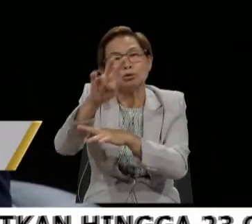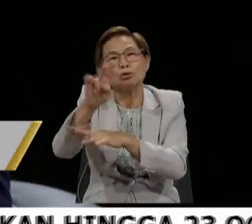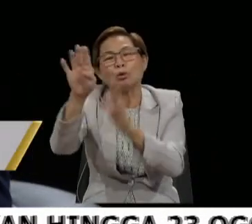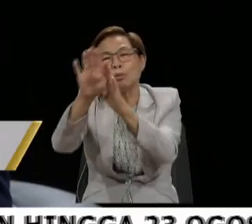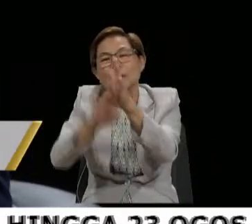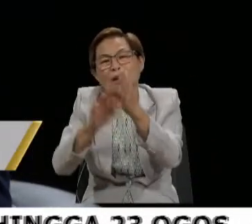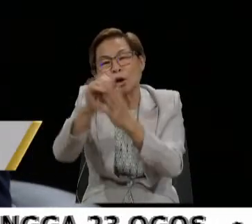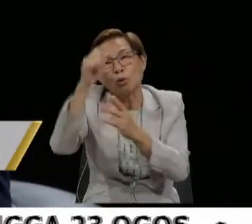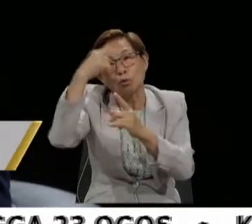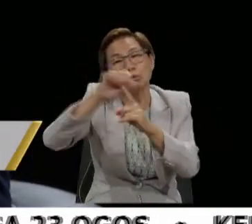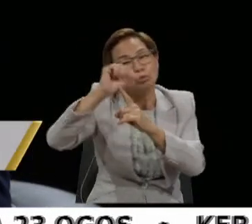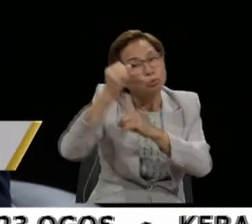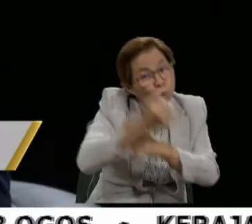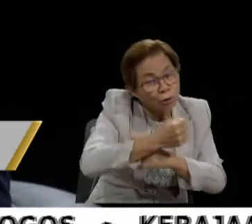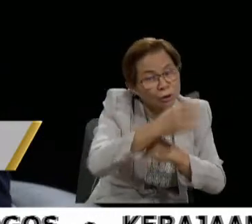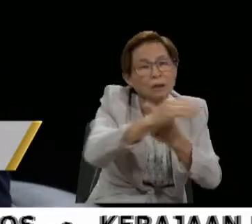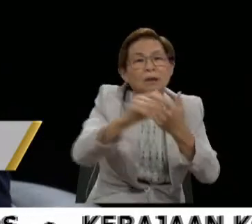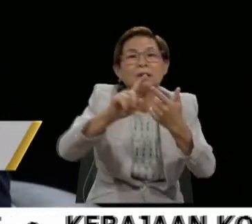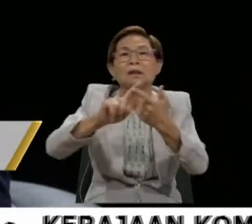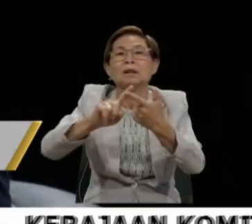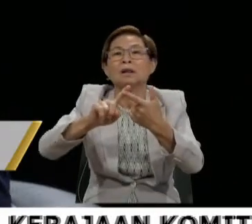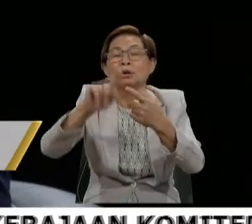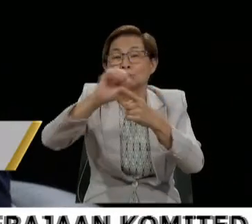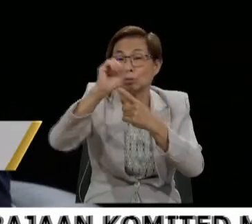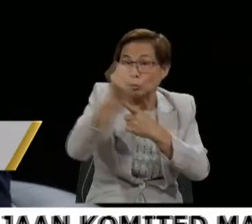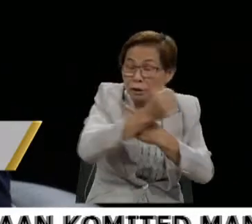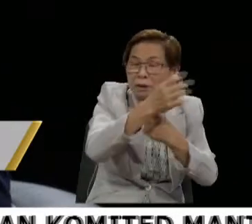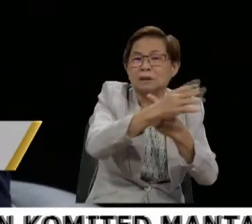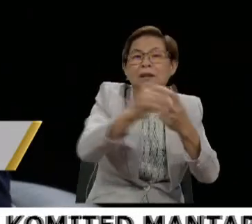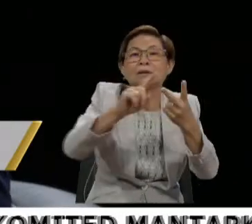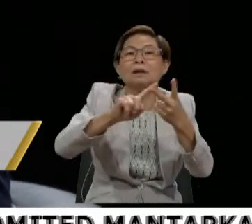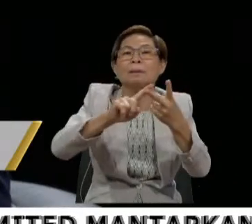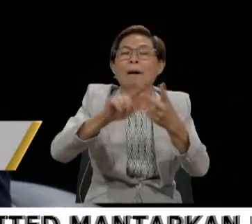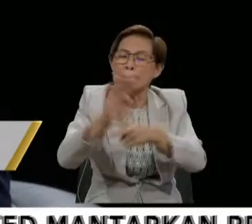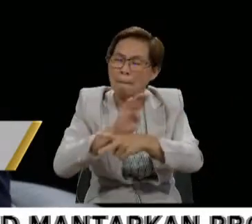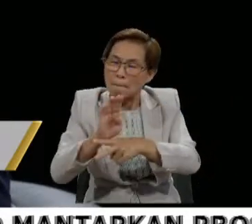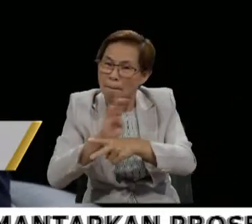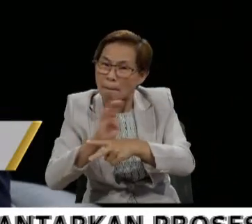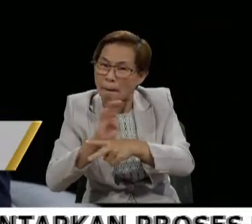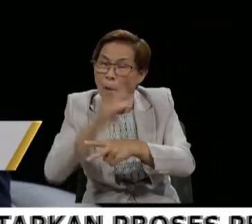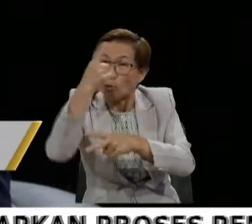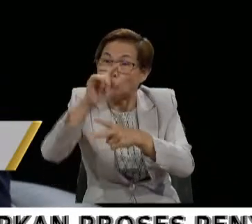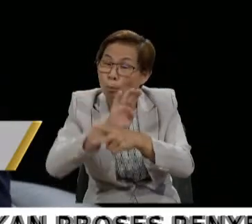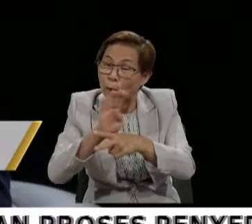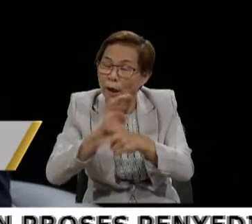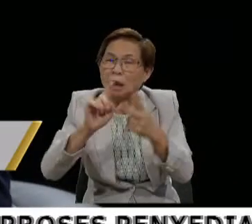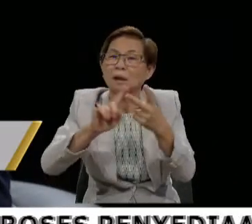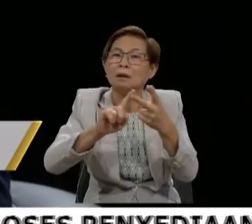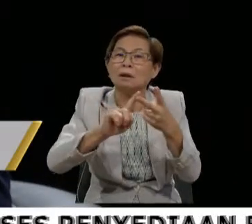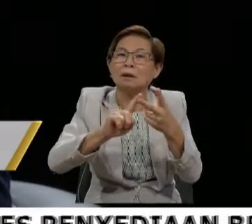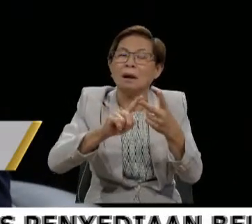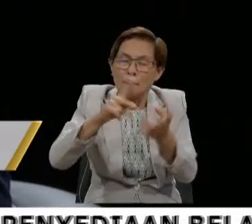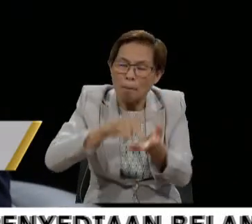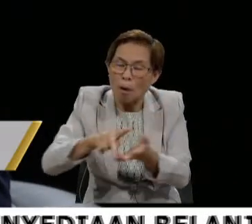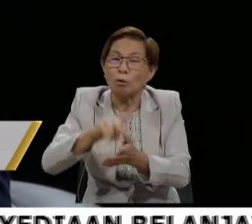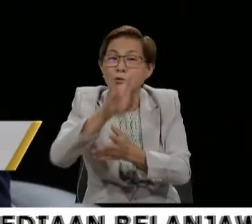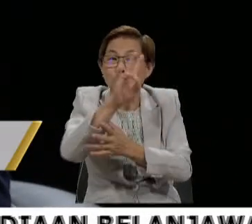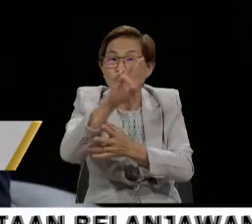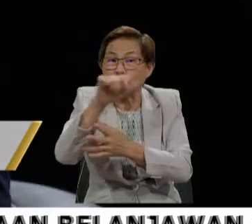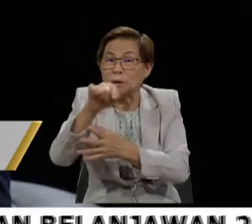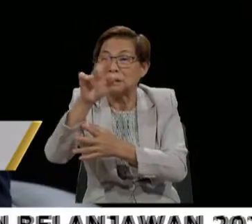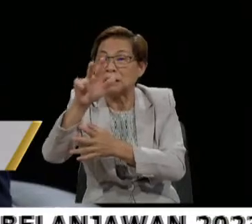perlindungan sosial ya dan ah dan juga perniagaan untuk perniagaan kita telah belanjakan